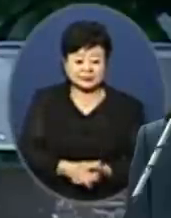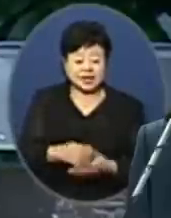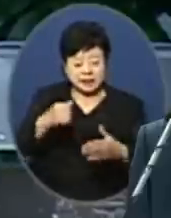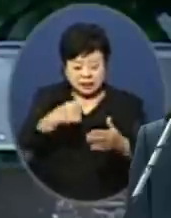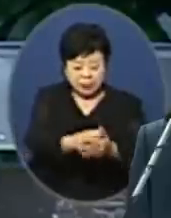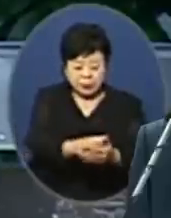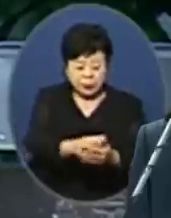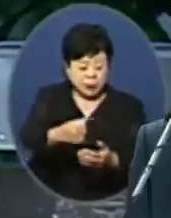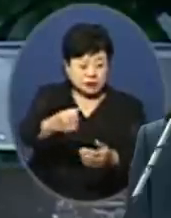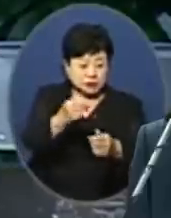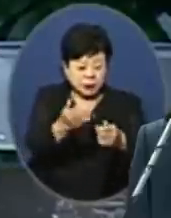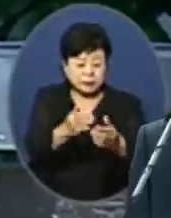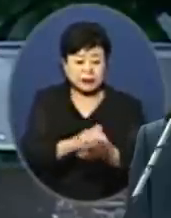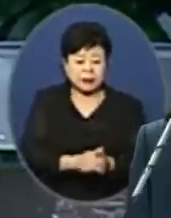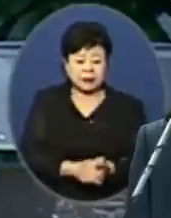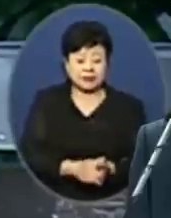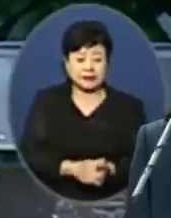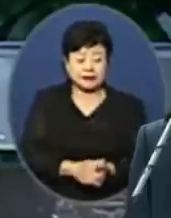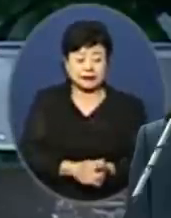담대함을 가지십시오.